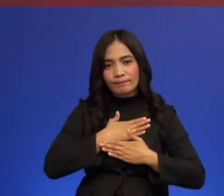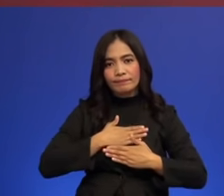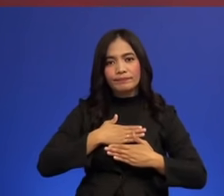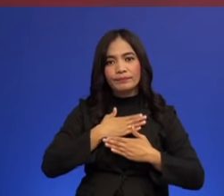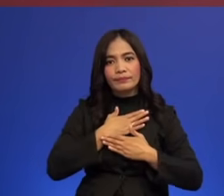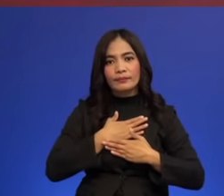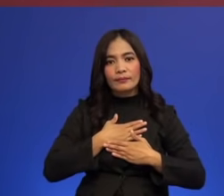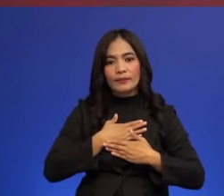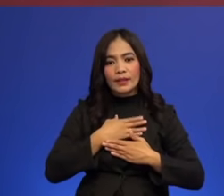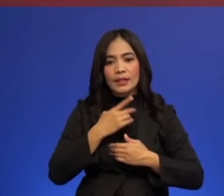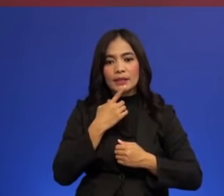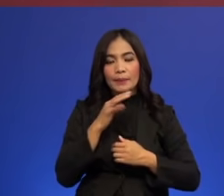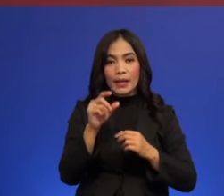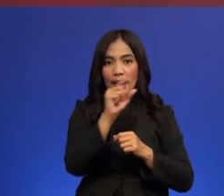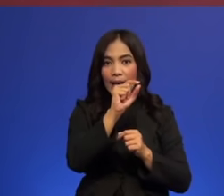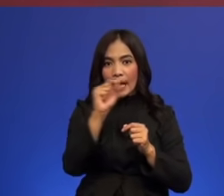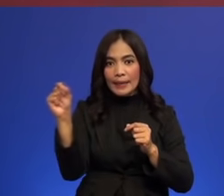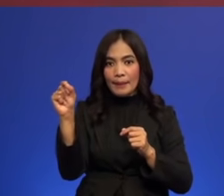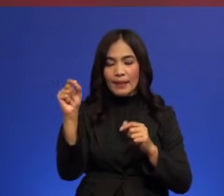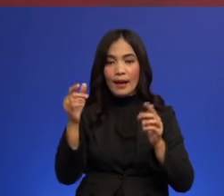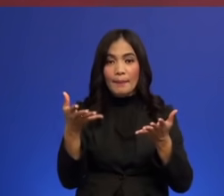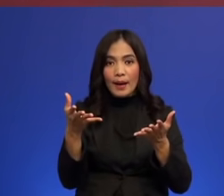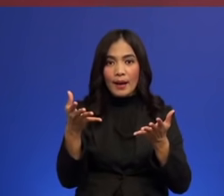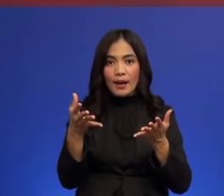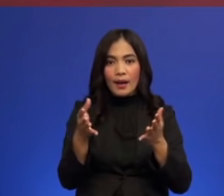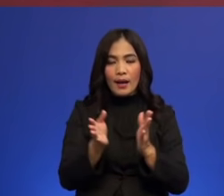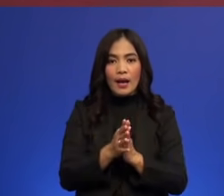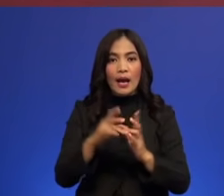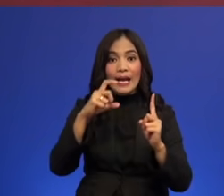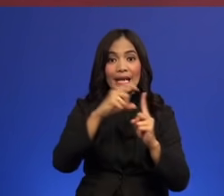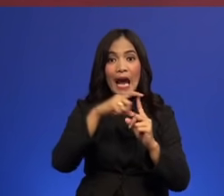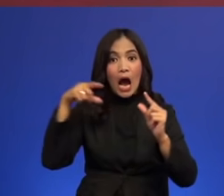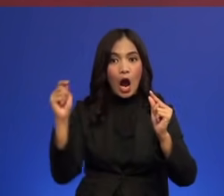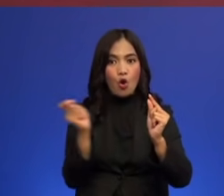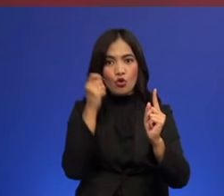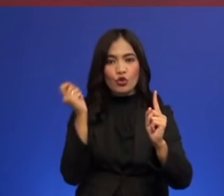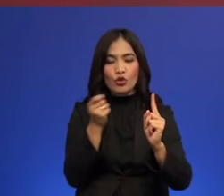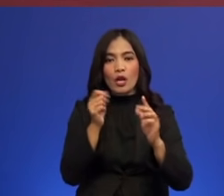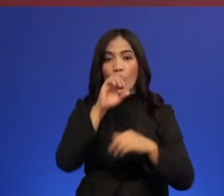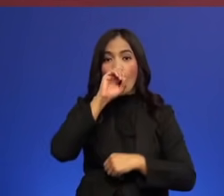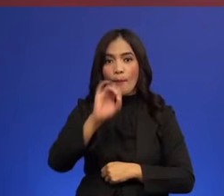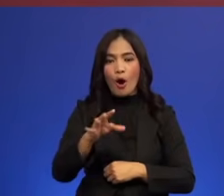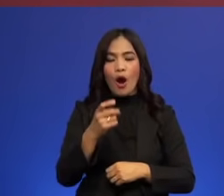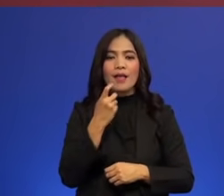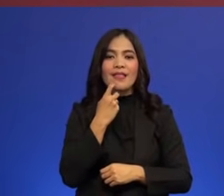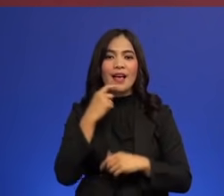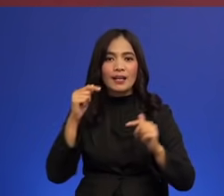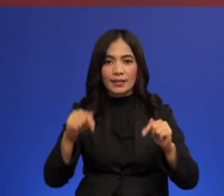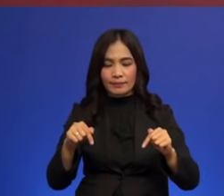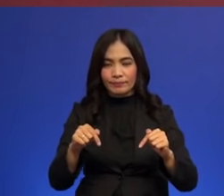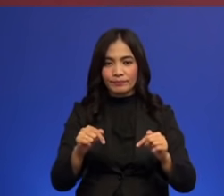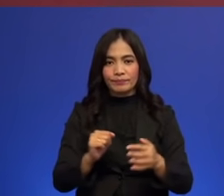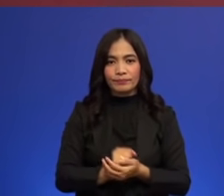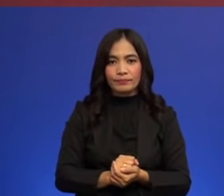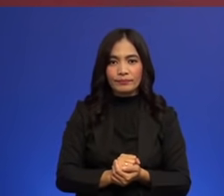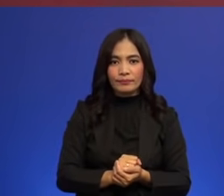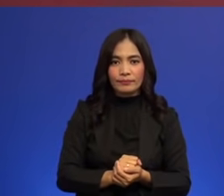Kita meminjam kalimat yang digunakan oleh Daud. Daud berkata begini, saudaraku.